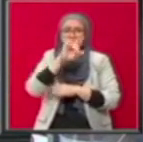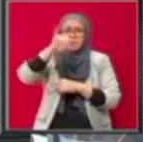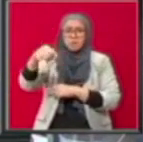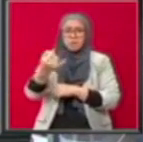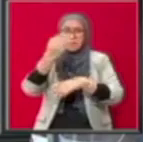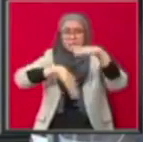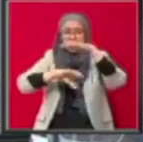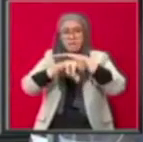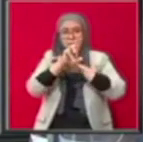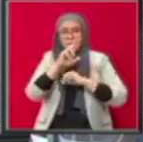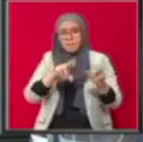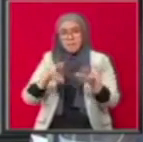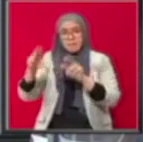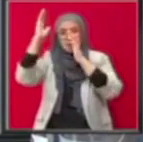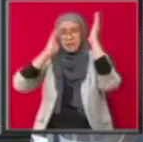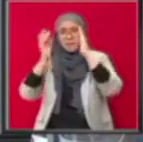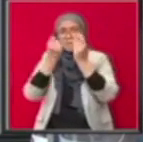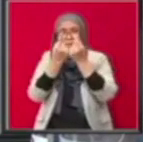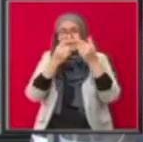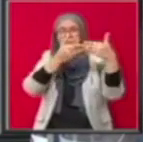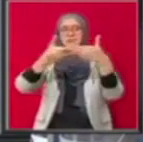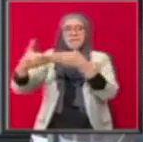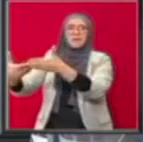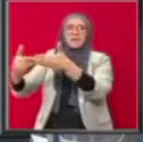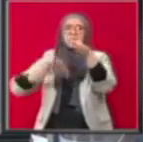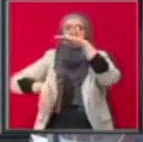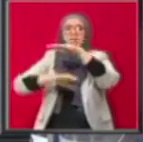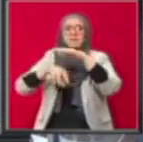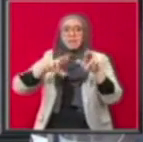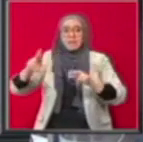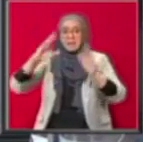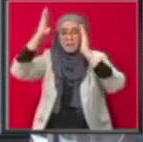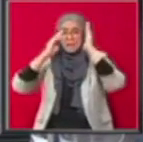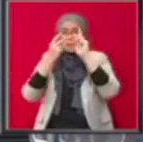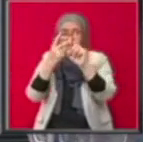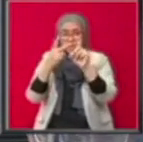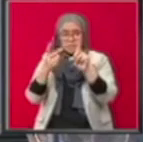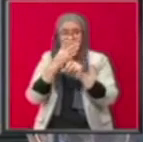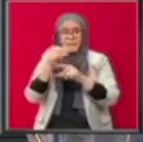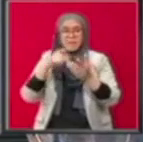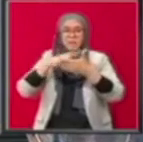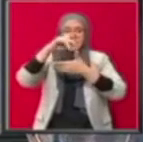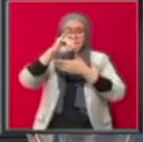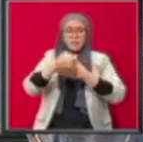dan akan diteruskan pada anak-anak 12 dan Project pembangunan sungai